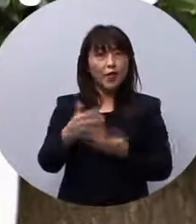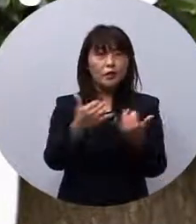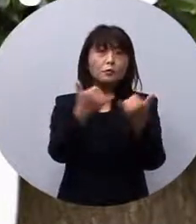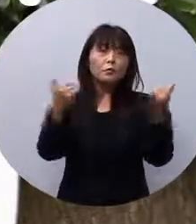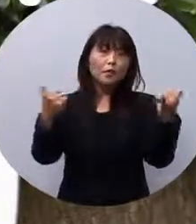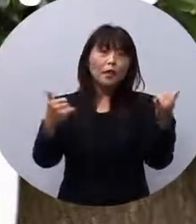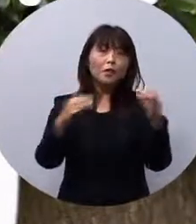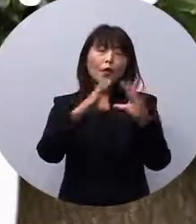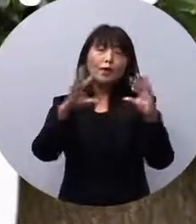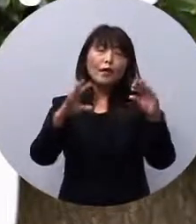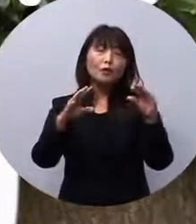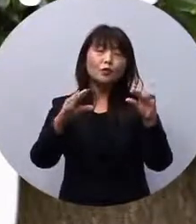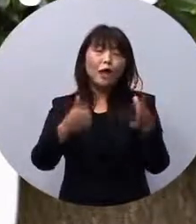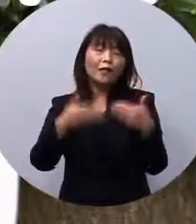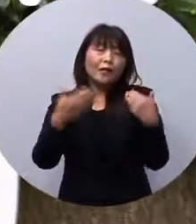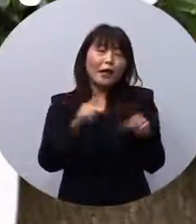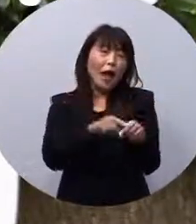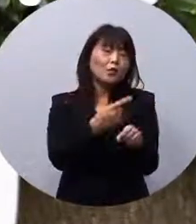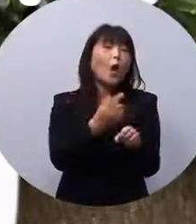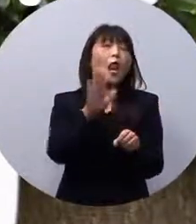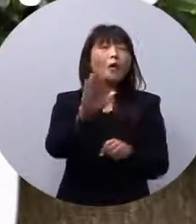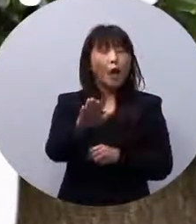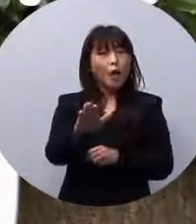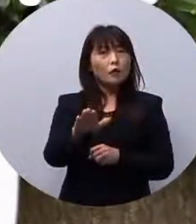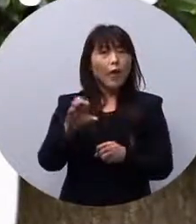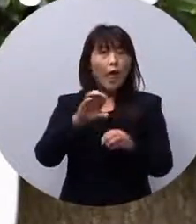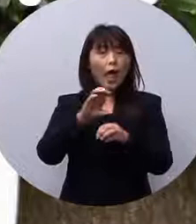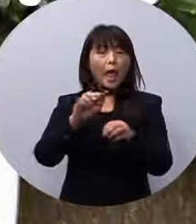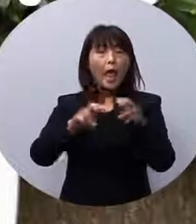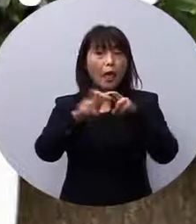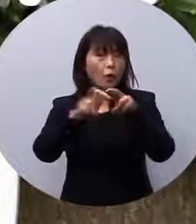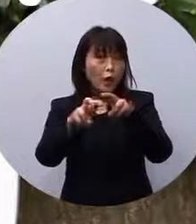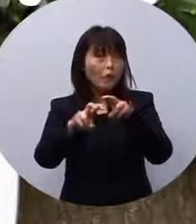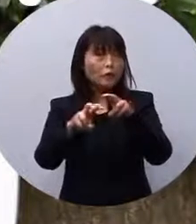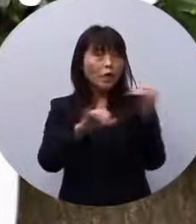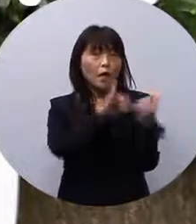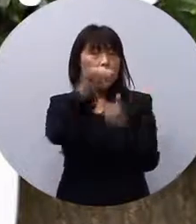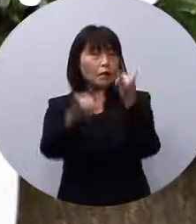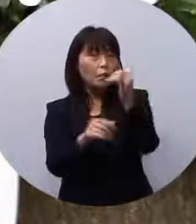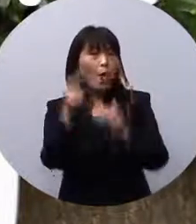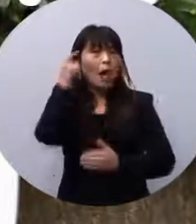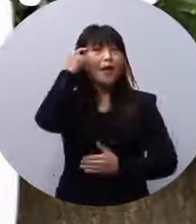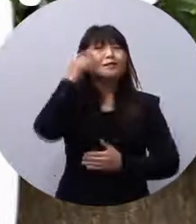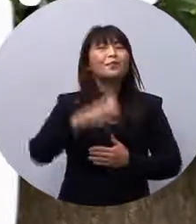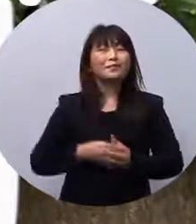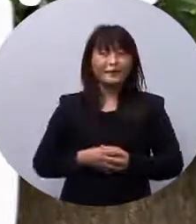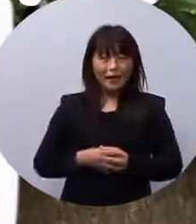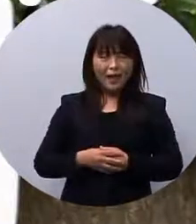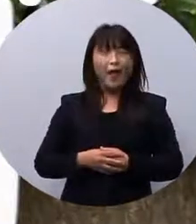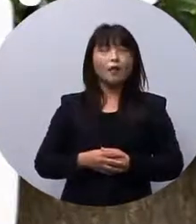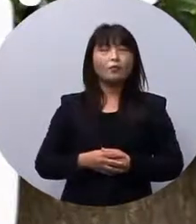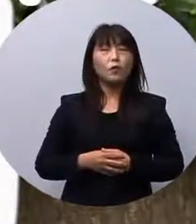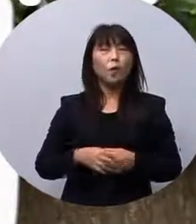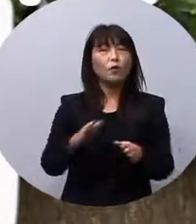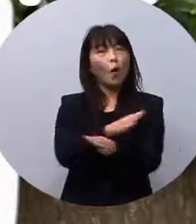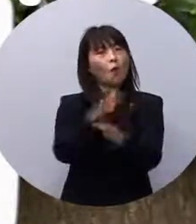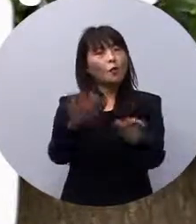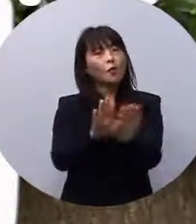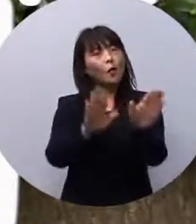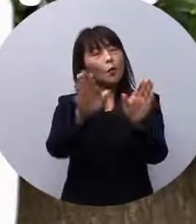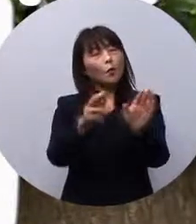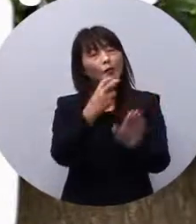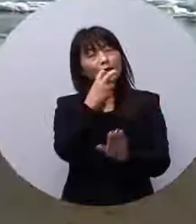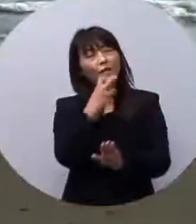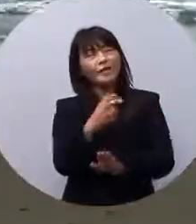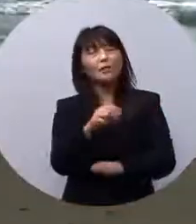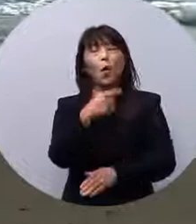方の優しくて温かい人柄もいいし、あと江ノ電も走ってるし、あと歴史を感じることもできますよね。あとのんびりとした雰囲気も大好き